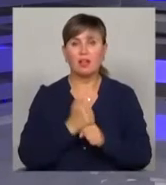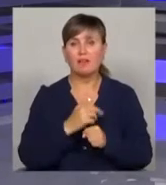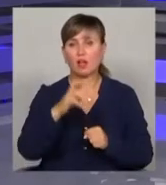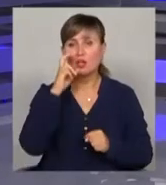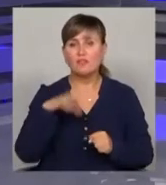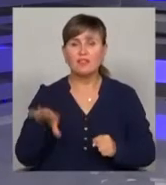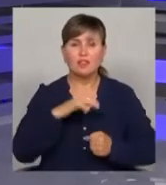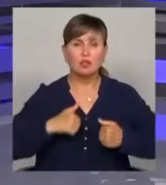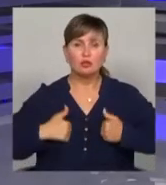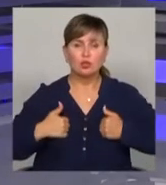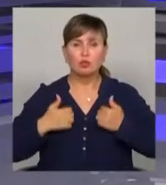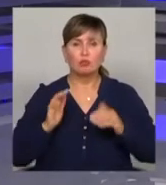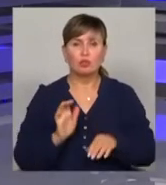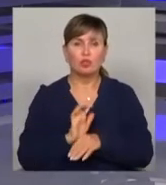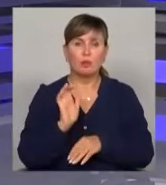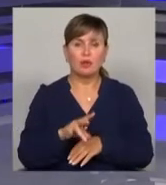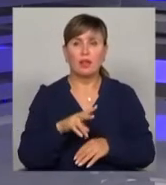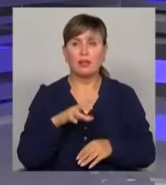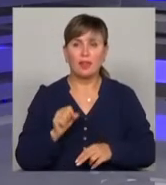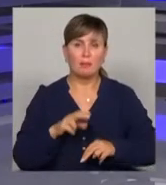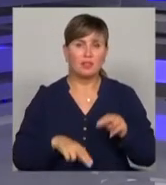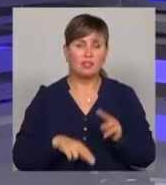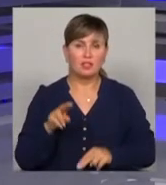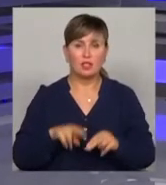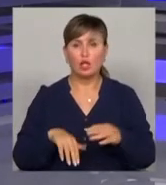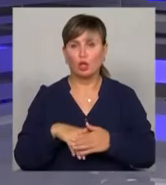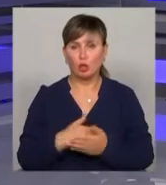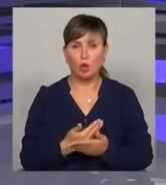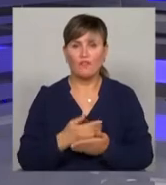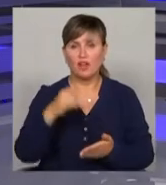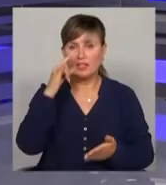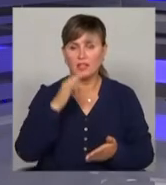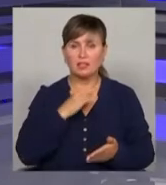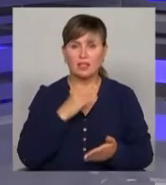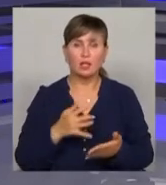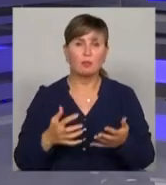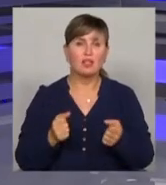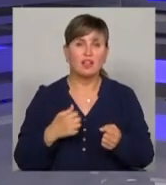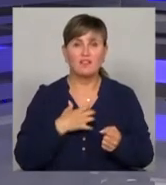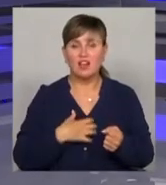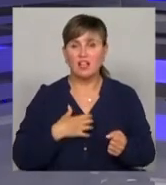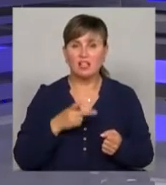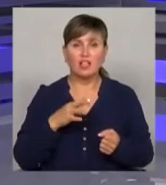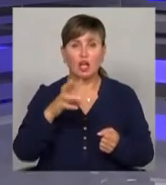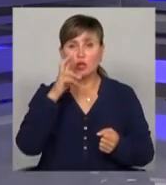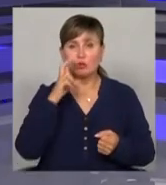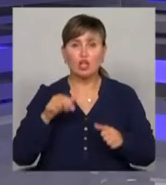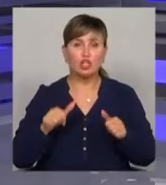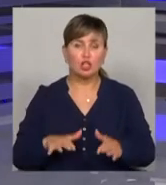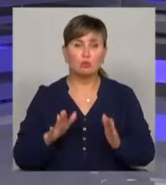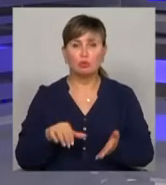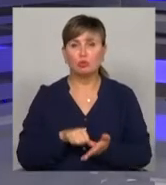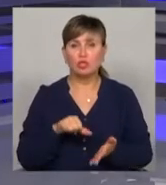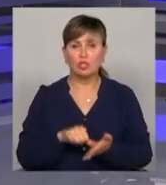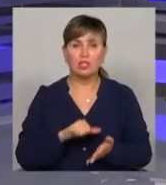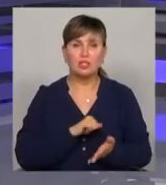все усилия будут направлены на построение совершенно нового Казахстана. В принятии важных для государства решений будут